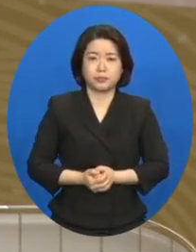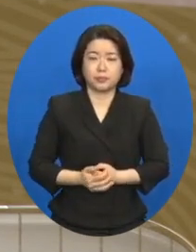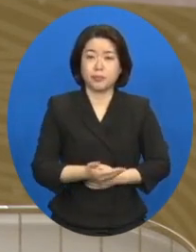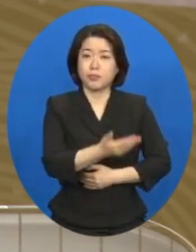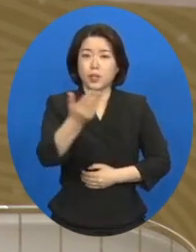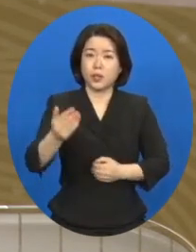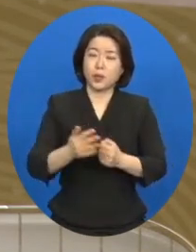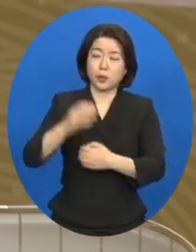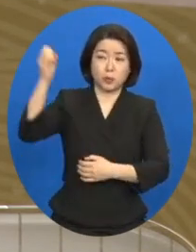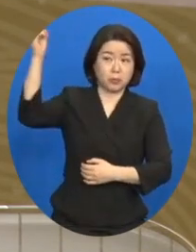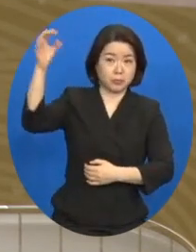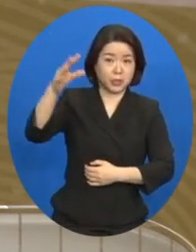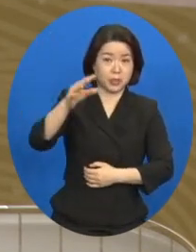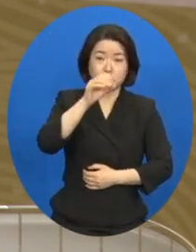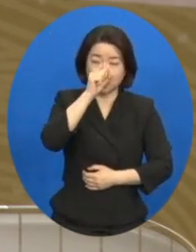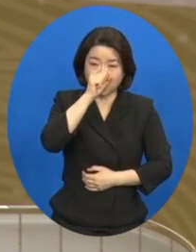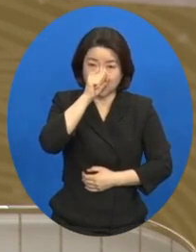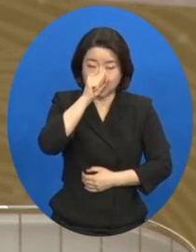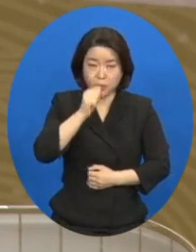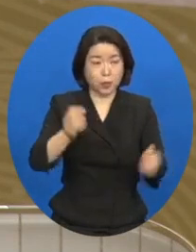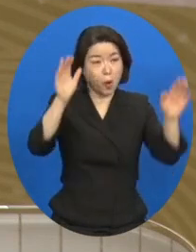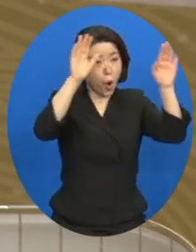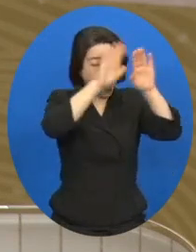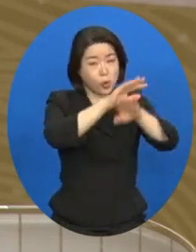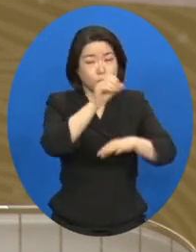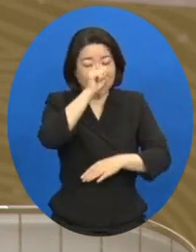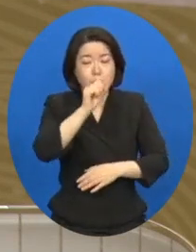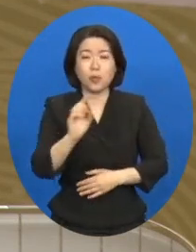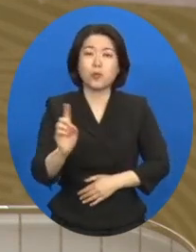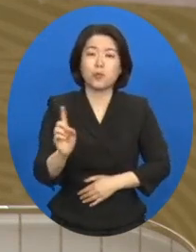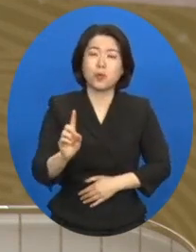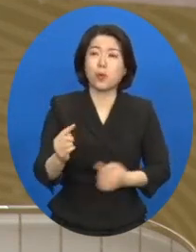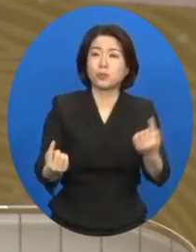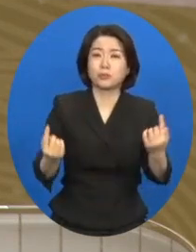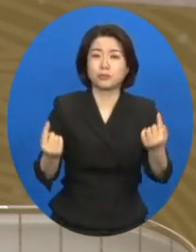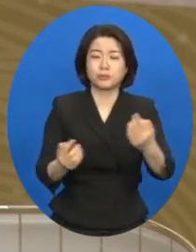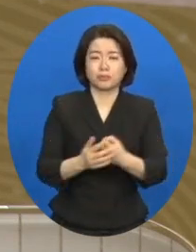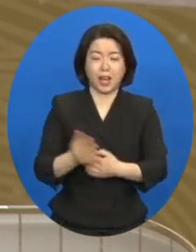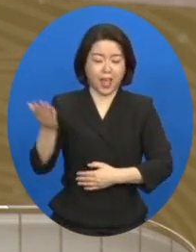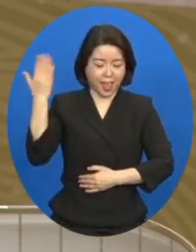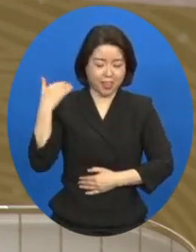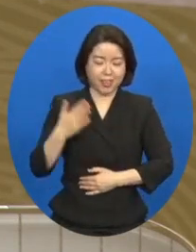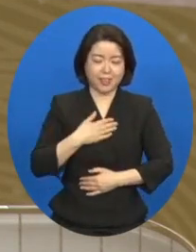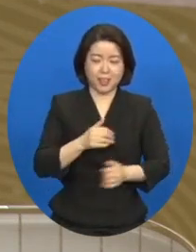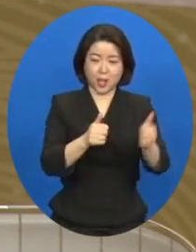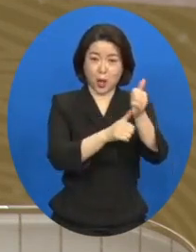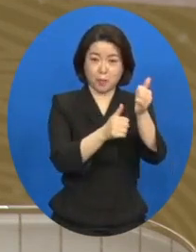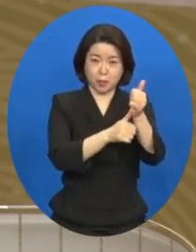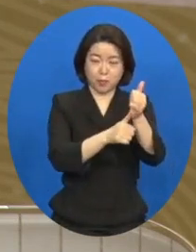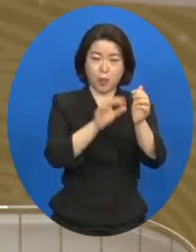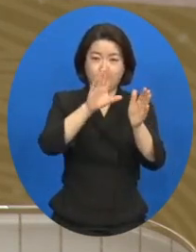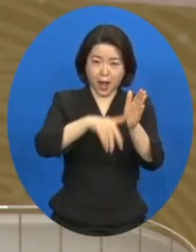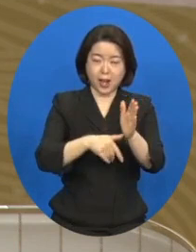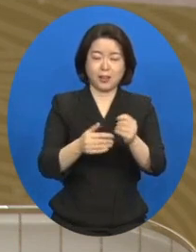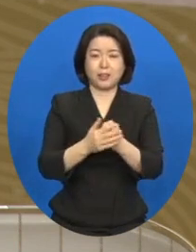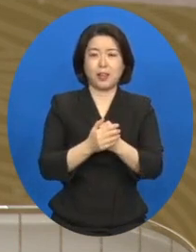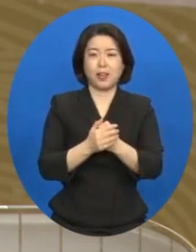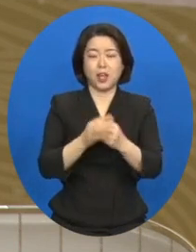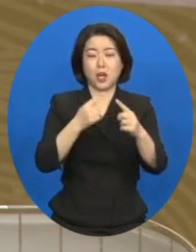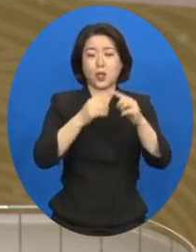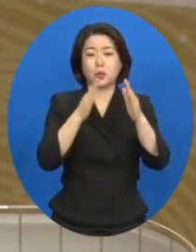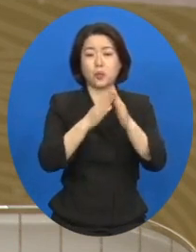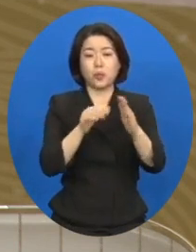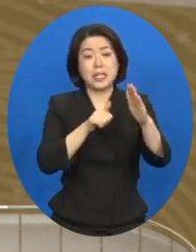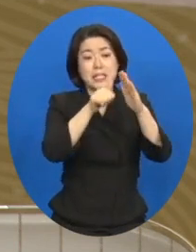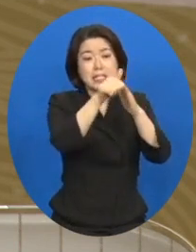여러분은 빛이 좋으세요? 어둠이 좋으세요? 제가 부목사 시절에 교회에서 그해 신방 선물로